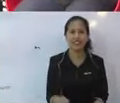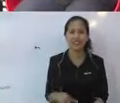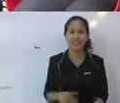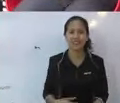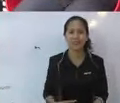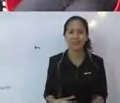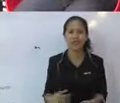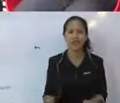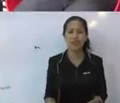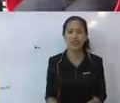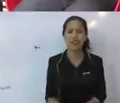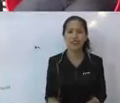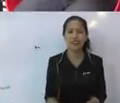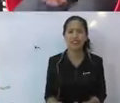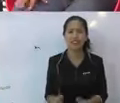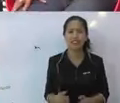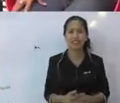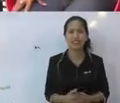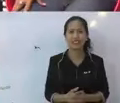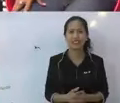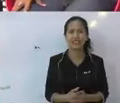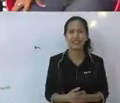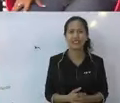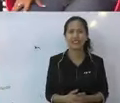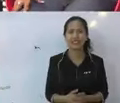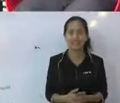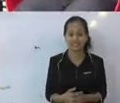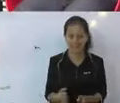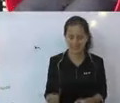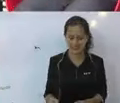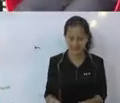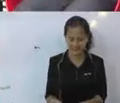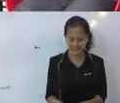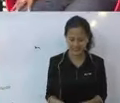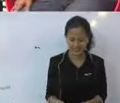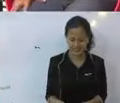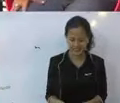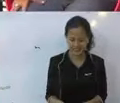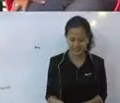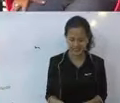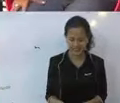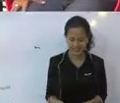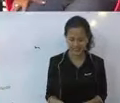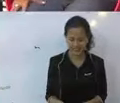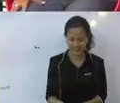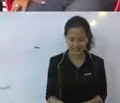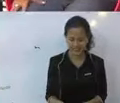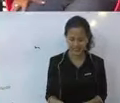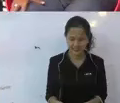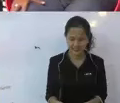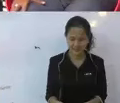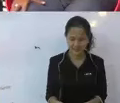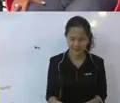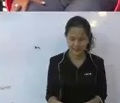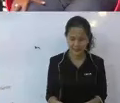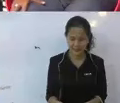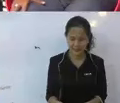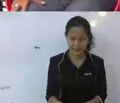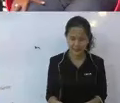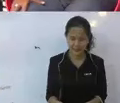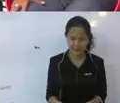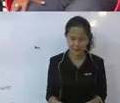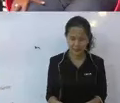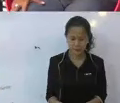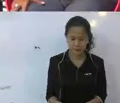sabi nga ni Ma'am Ronaldine Juliano, anorexia. Pero sabi nga ni Ma'am Ses, more on pang ano daw yun. More on, tsaka ano yun? Tsaka, sa mga ano